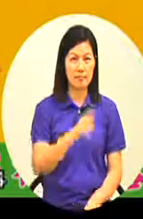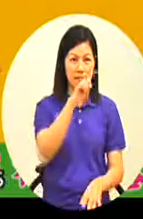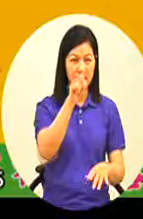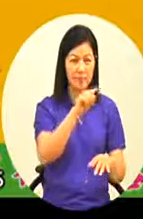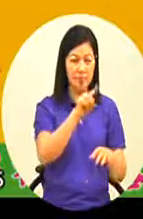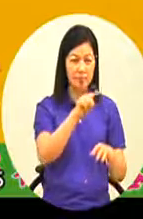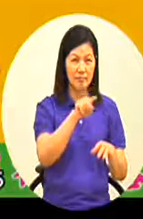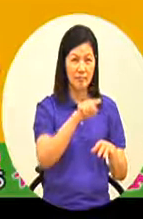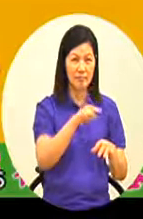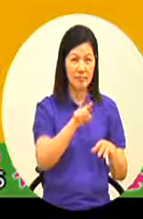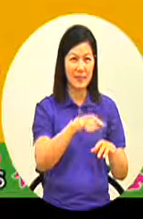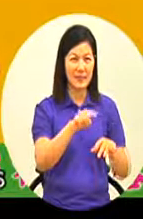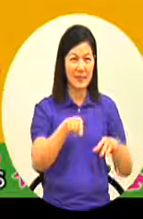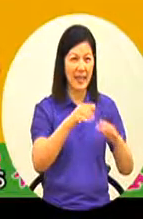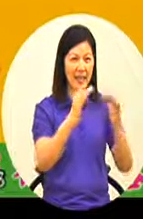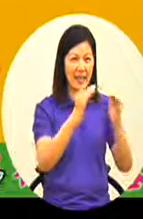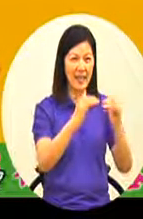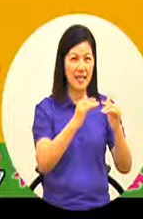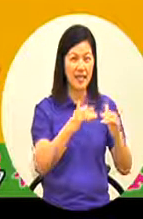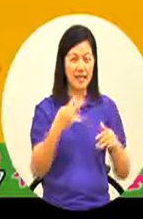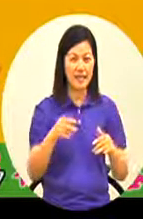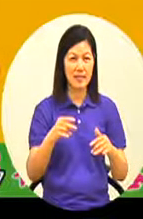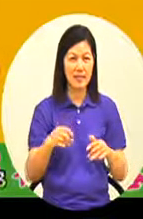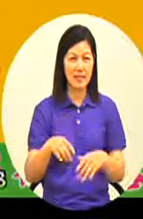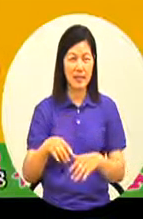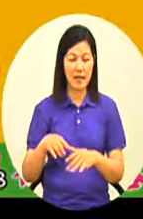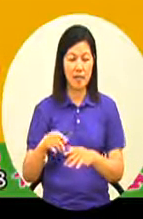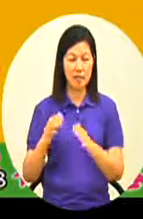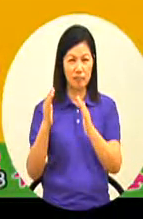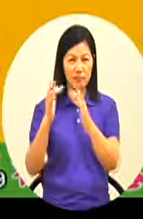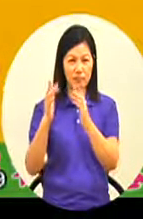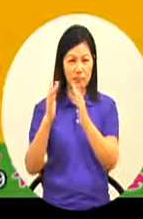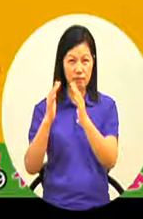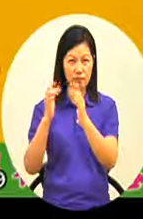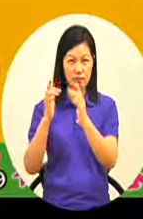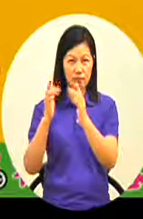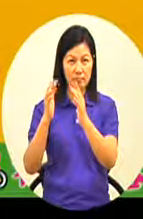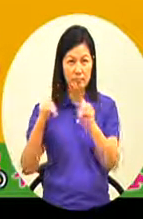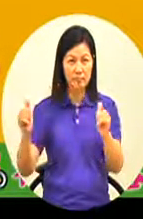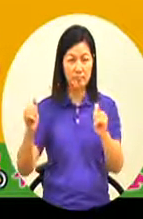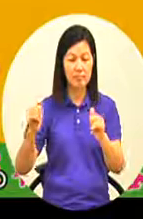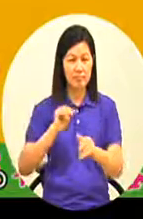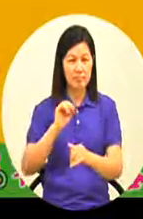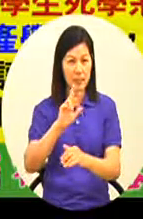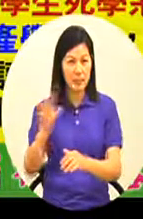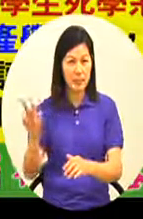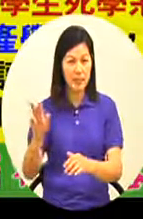式，哈，它又有什么样的区别？好，来，